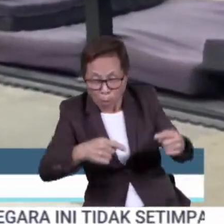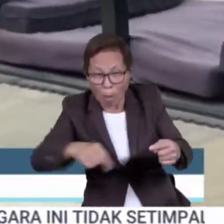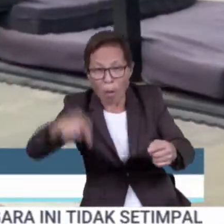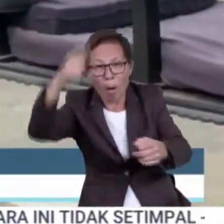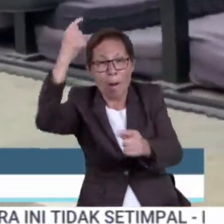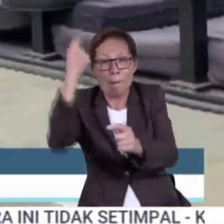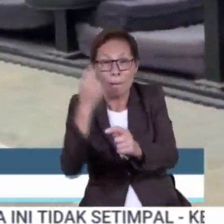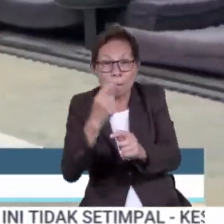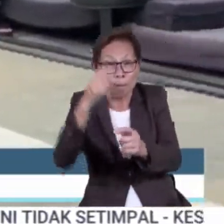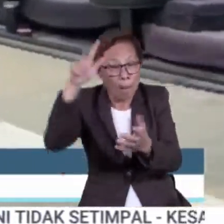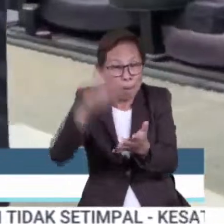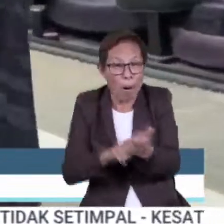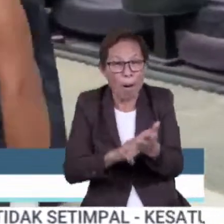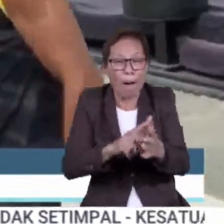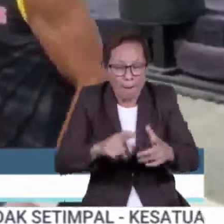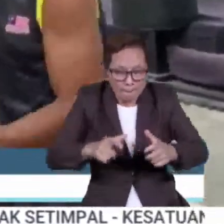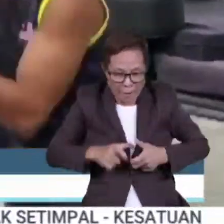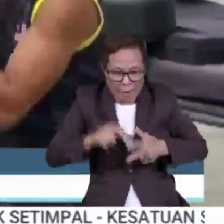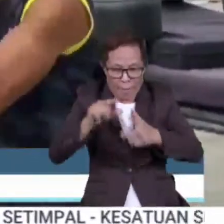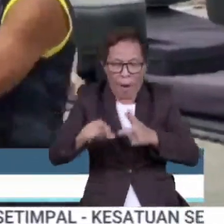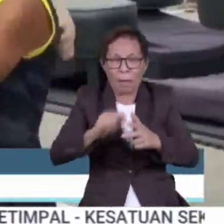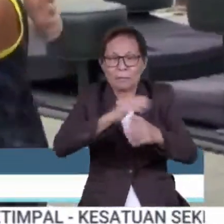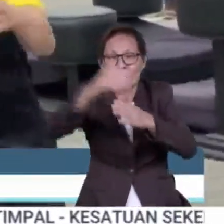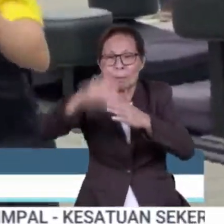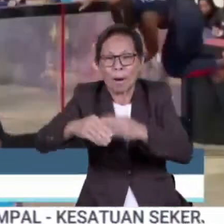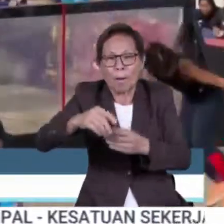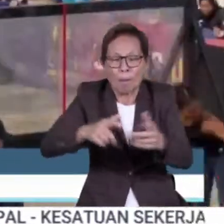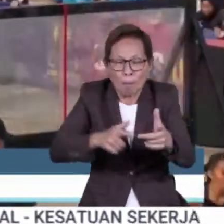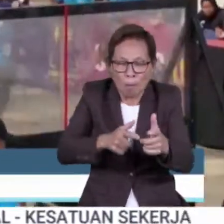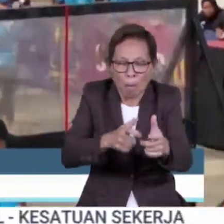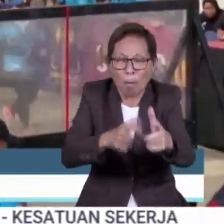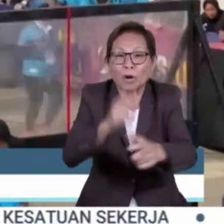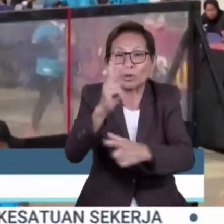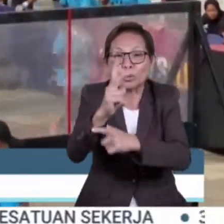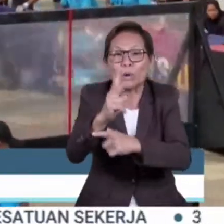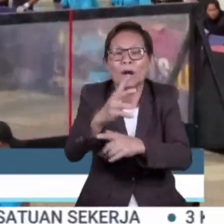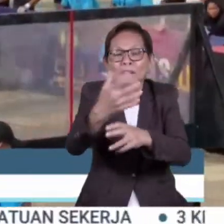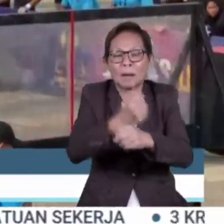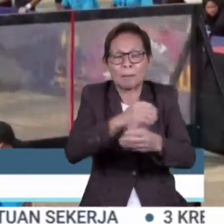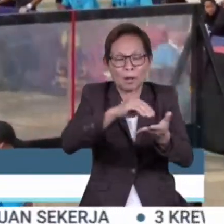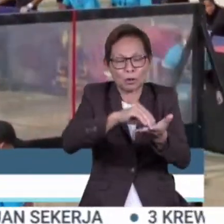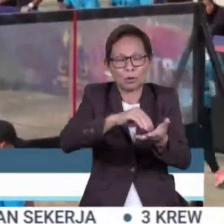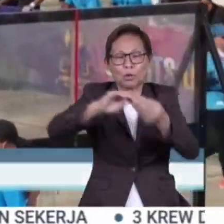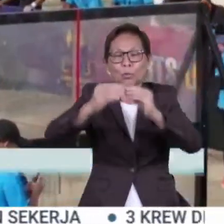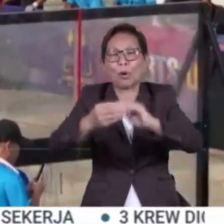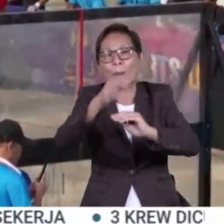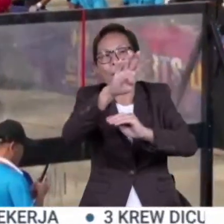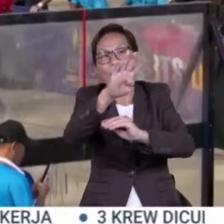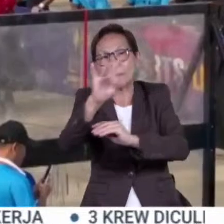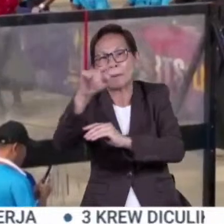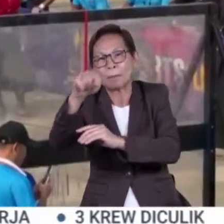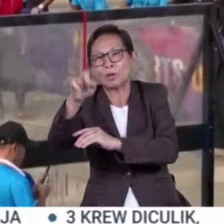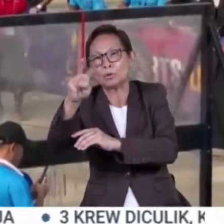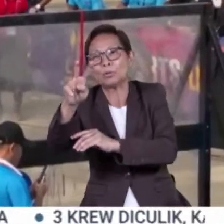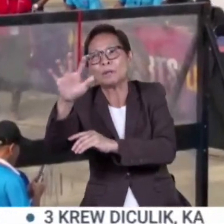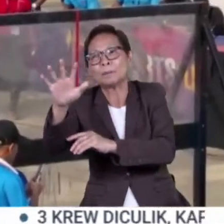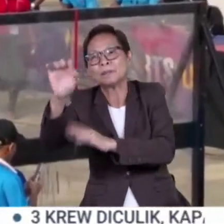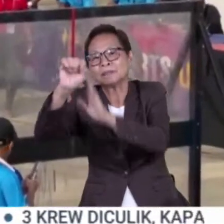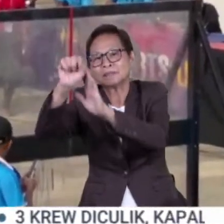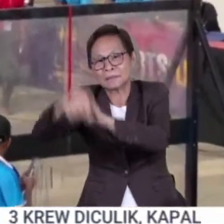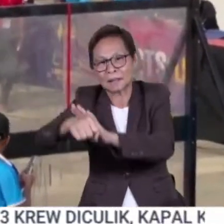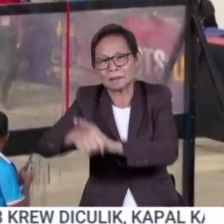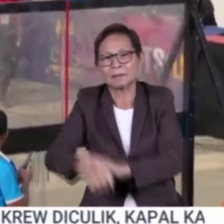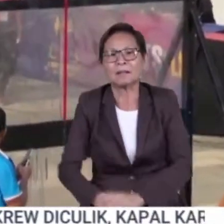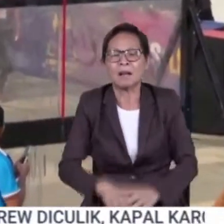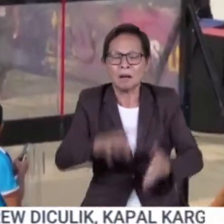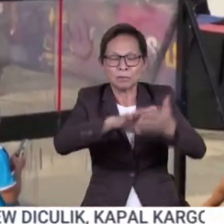pingat gangsa selepas menamatkan perlumbaan kedua di kedudukan ketiga menerusi catatan 48.245 saat.